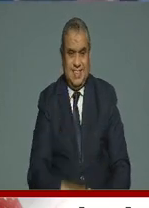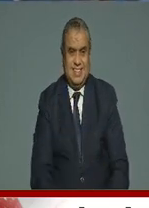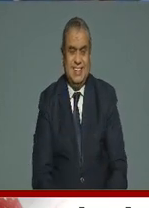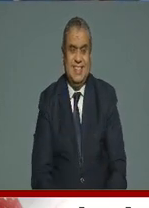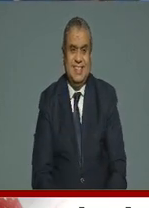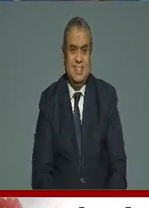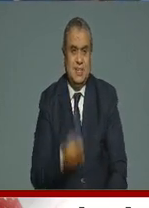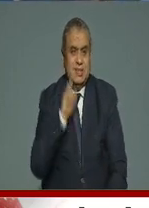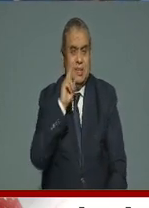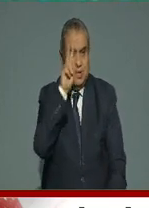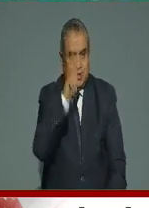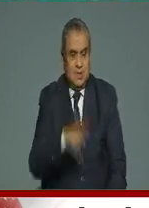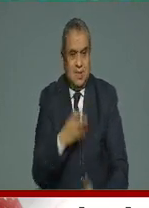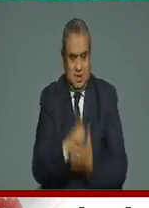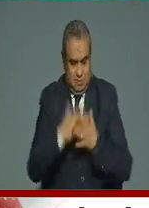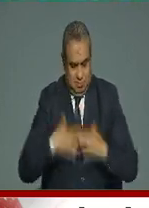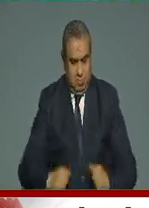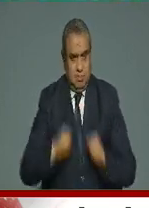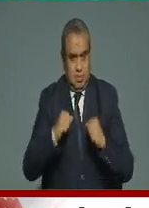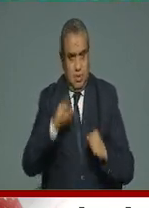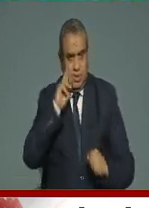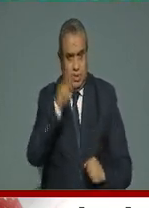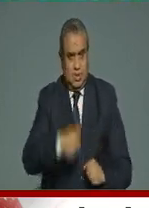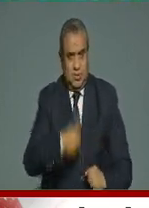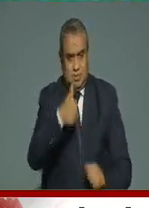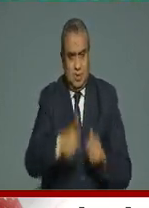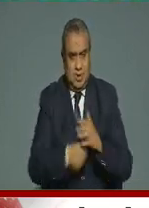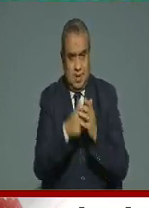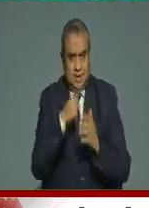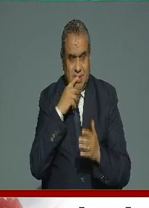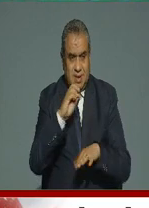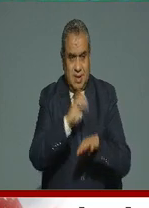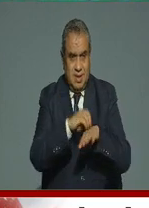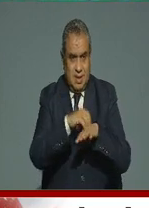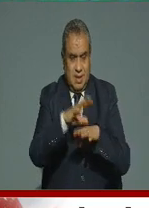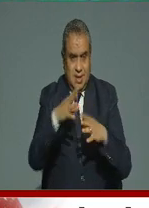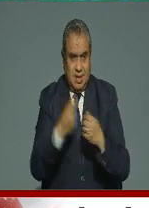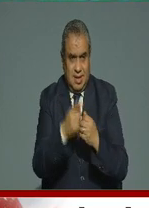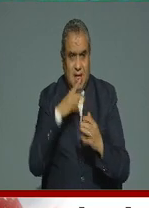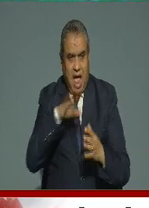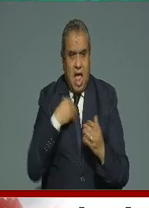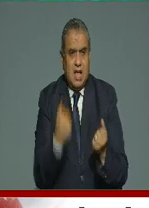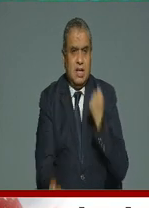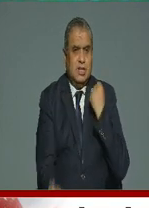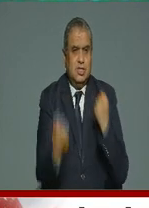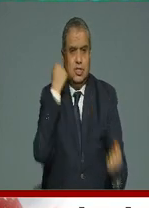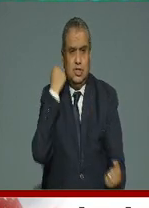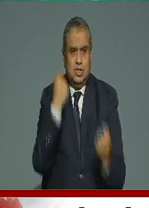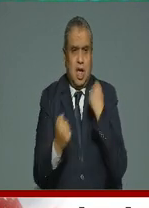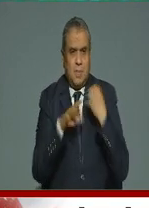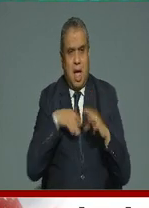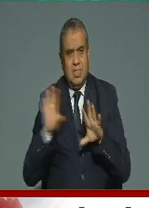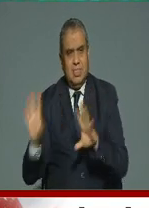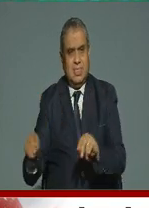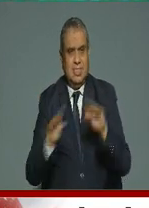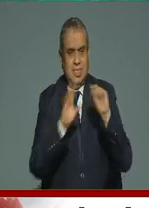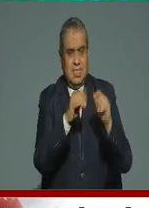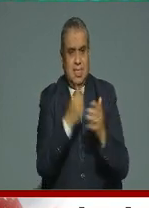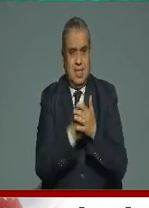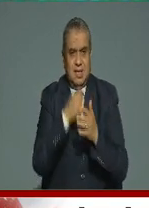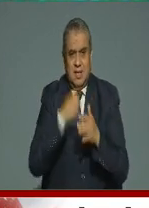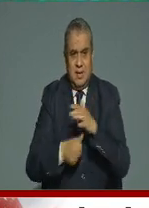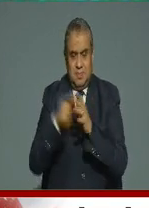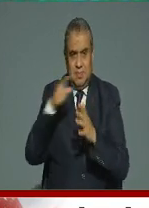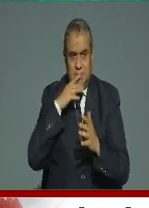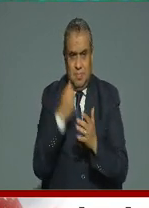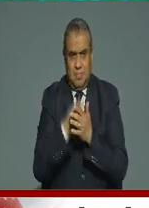لا باين عليك الفورمه طبعا، بسم الله ما شاء الله، بس لو تنزل معايا الجيم كده عشان فورمتك تبقى زي فورمتي. مش باين عليك فورمه؟ ايه،